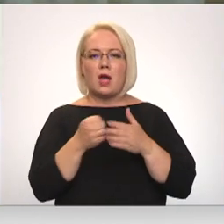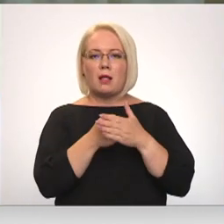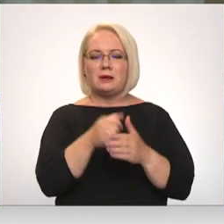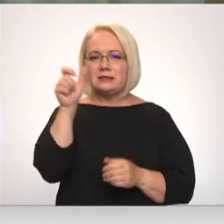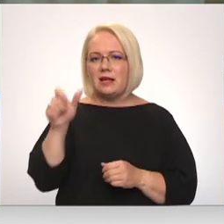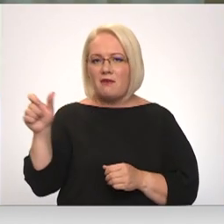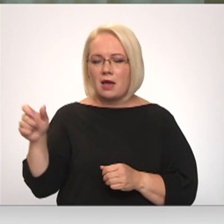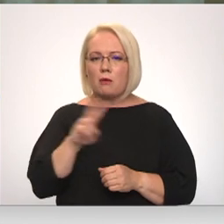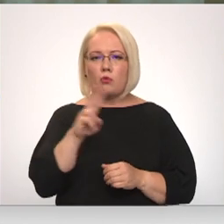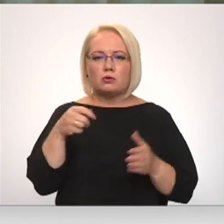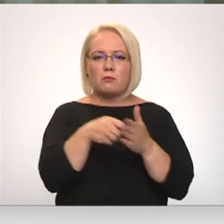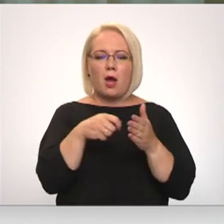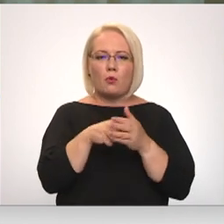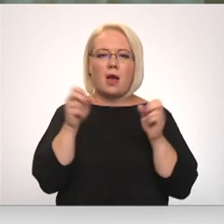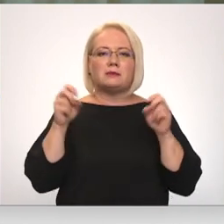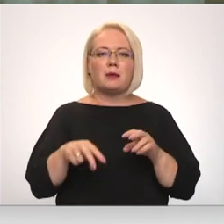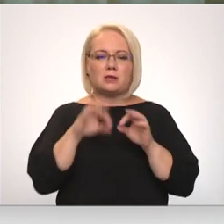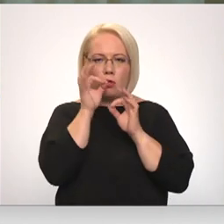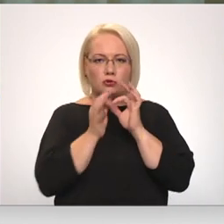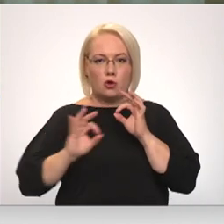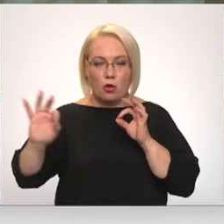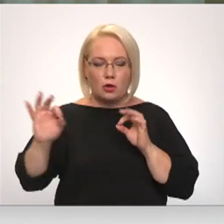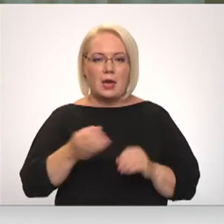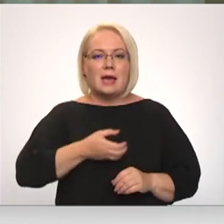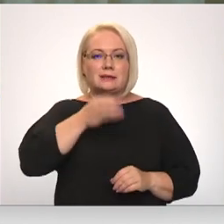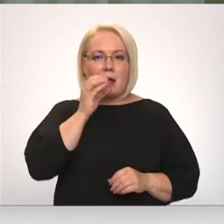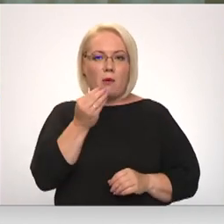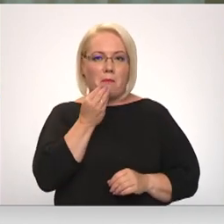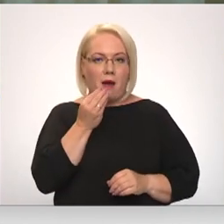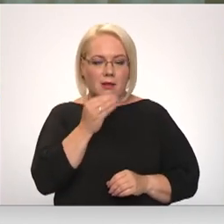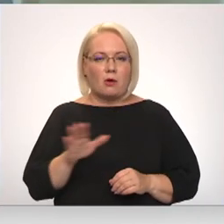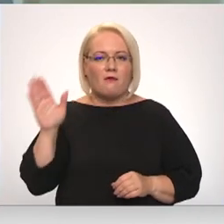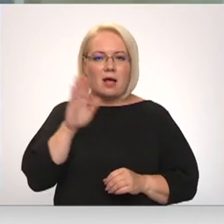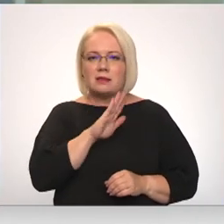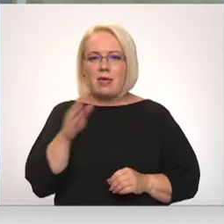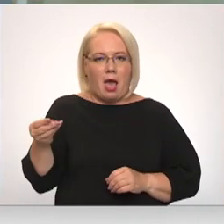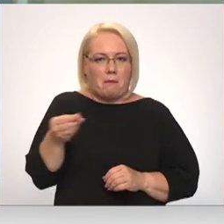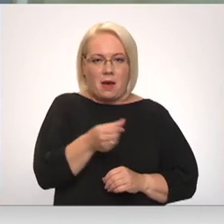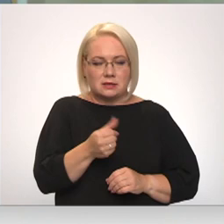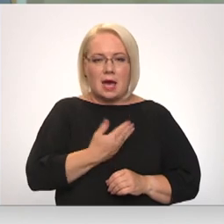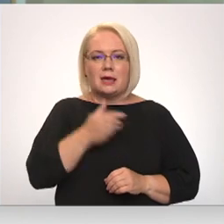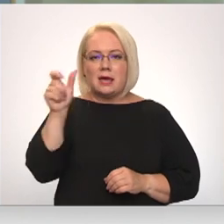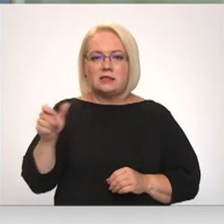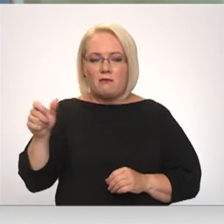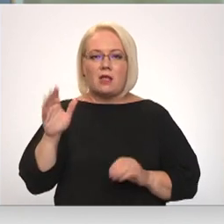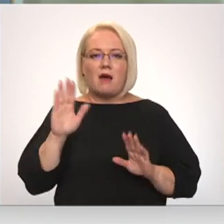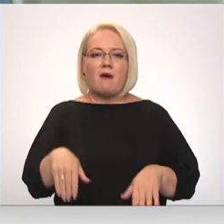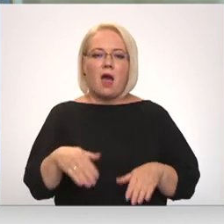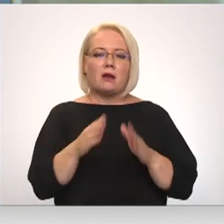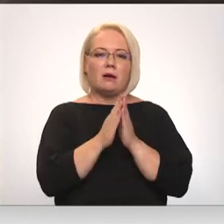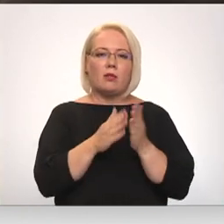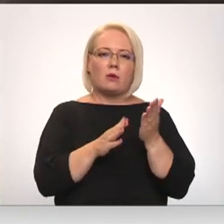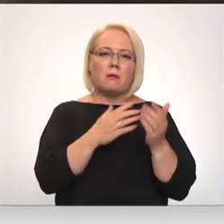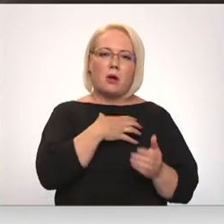cilvēkiem, kurus baro ar zondi. Dzeramo pārtiku valsts pagaidām neapmaksā. Iedzīvotāji dažkārt var rēķināties ar pašvaldību